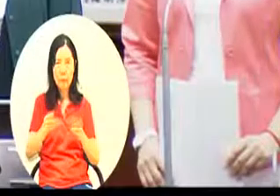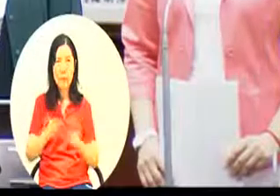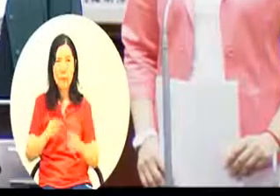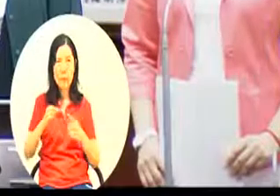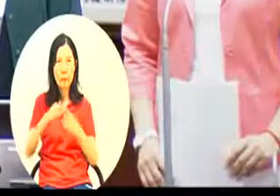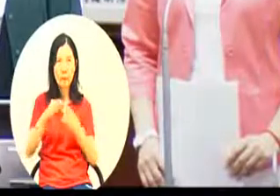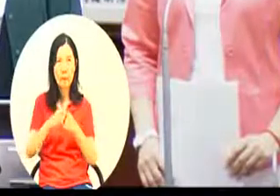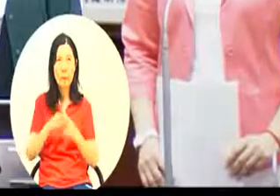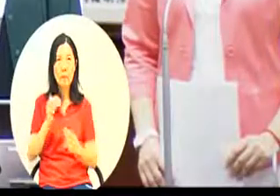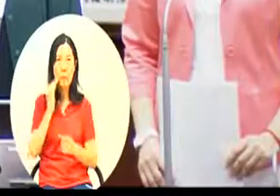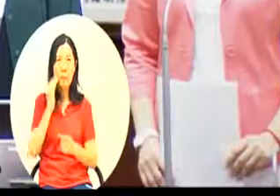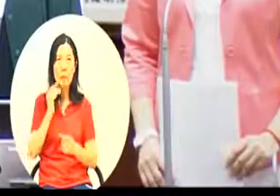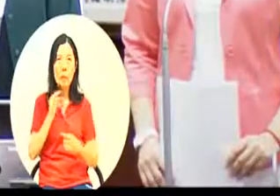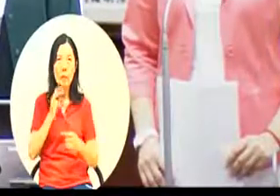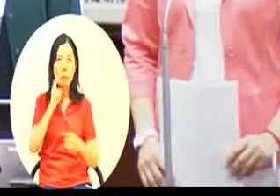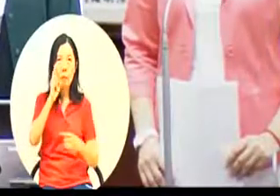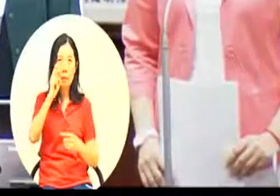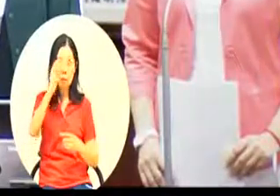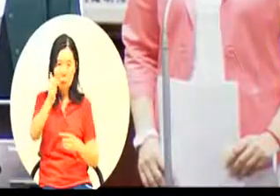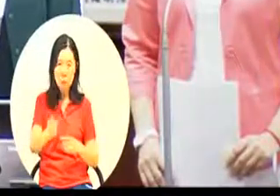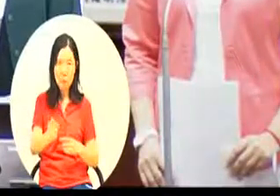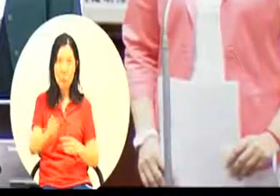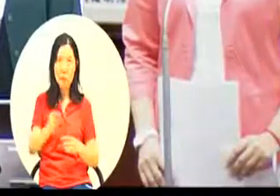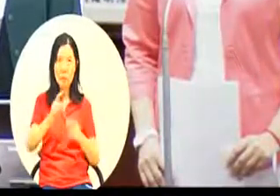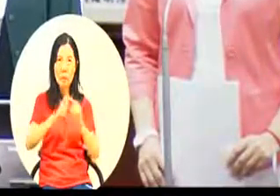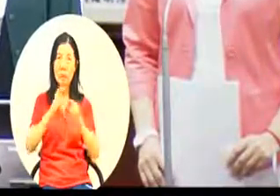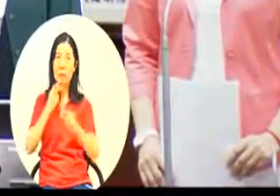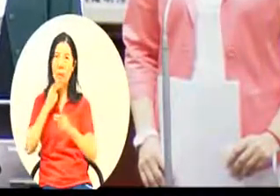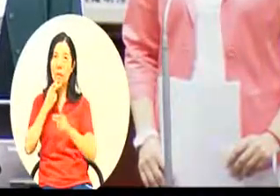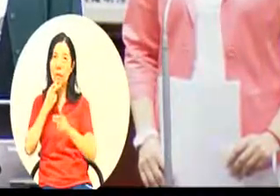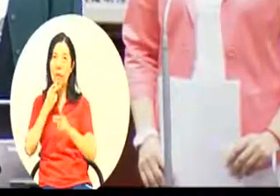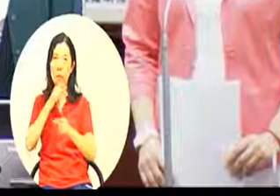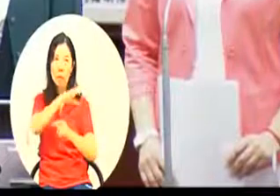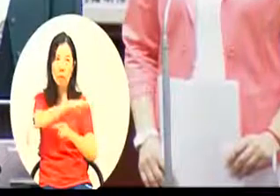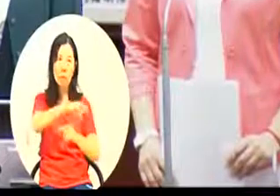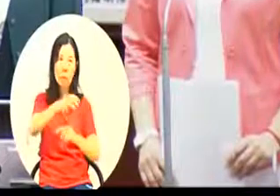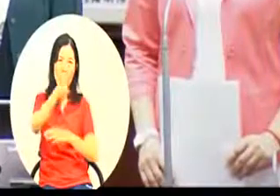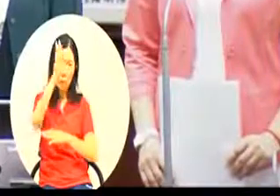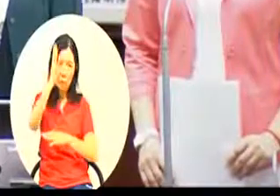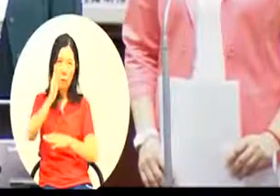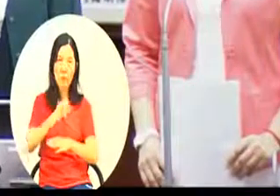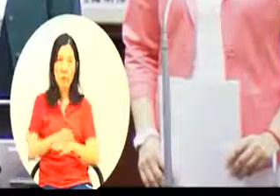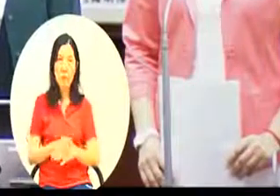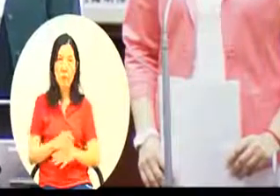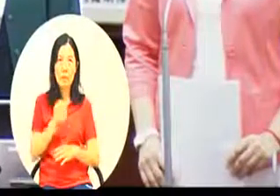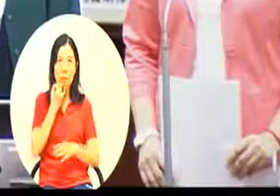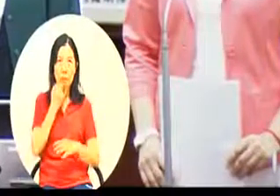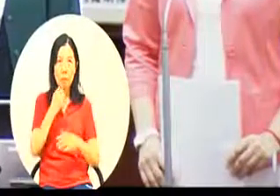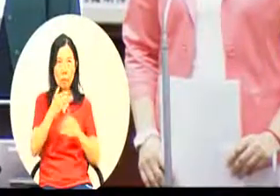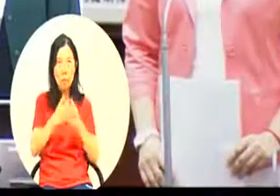如果说20亿，如果中央跟地方能够维持